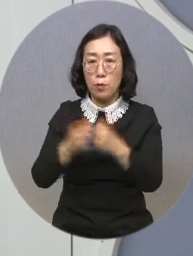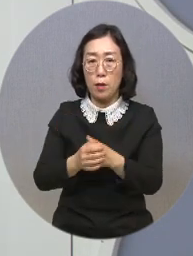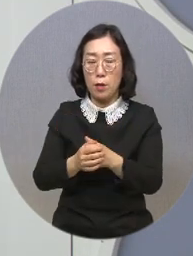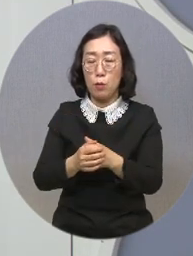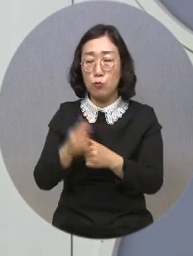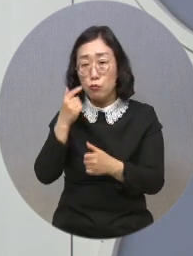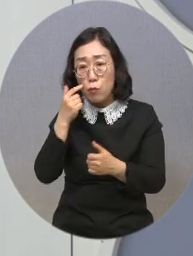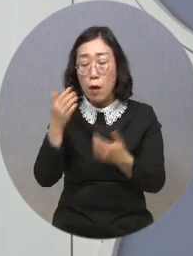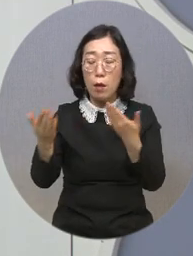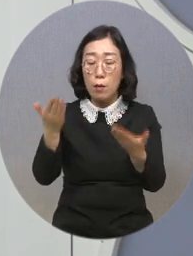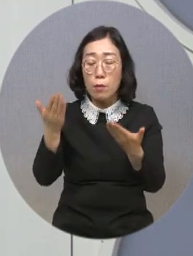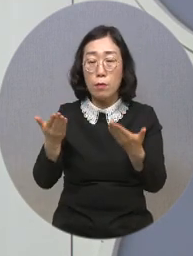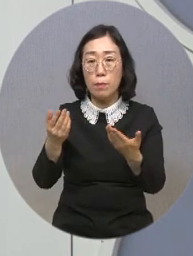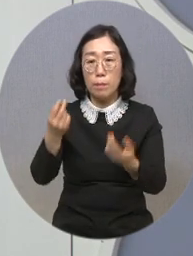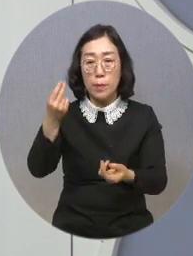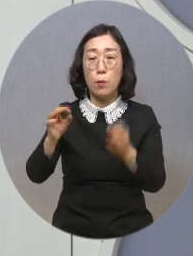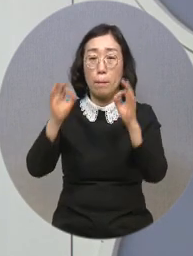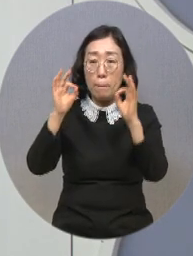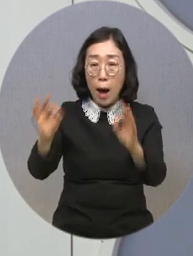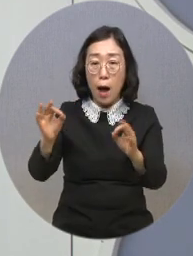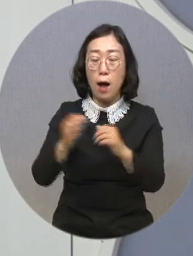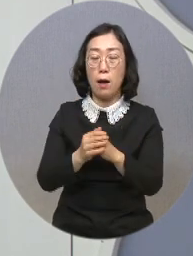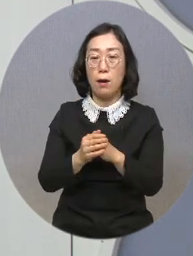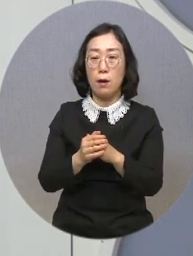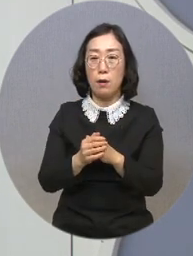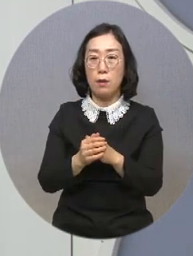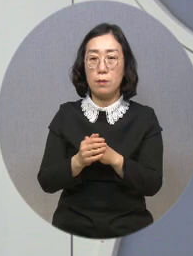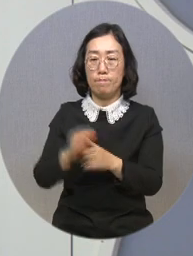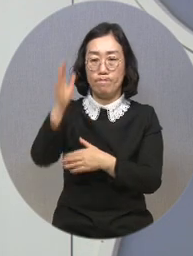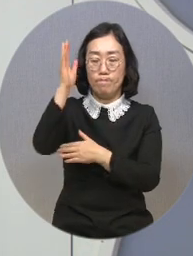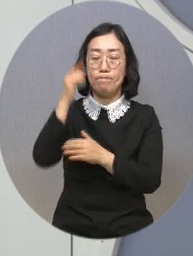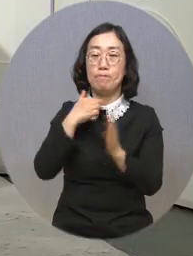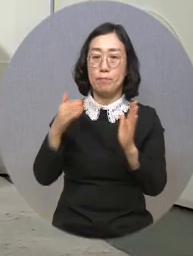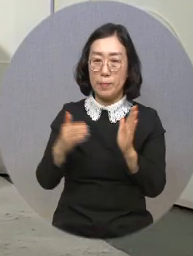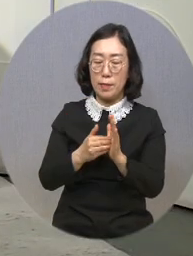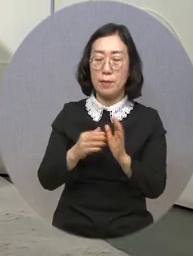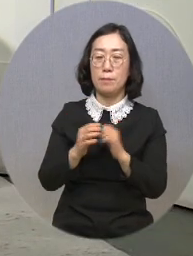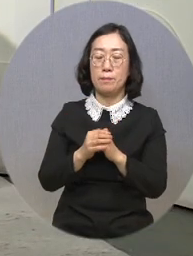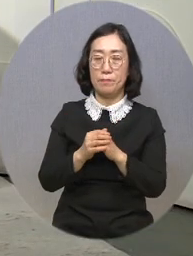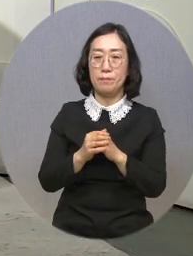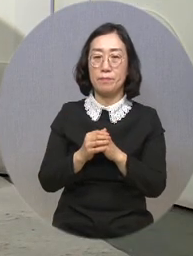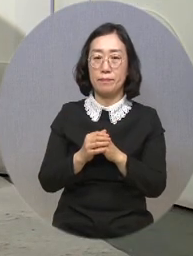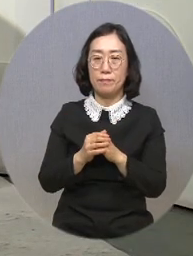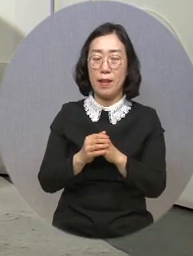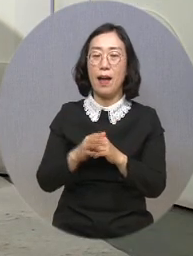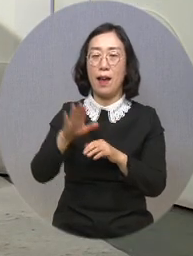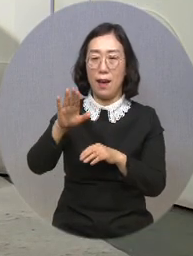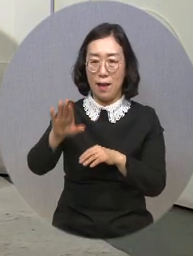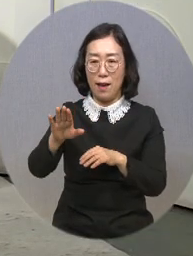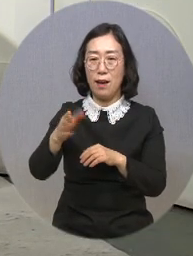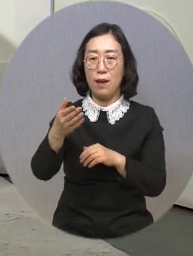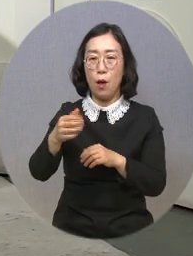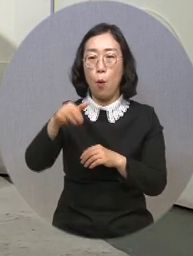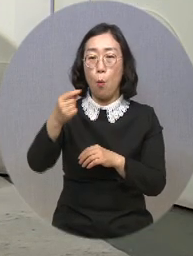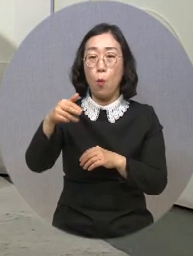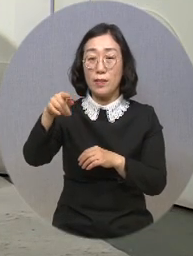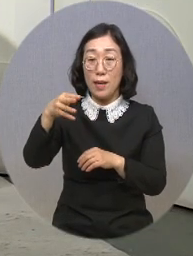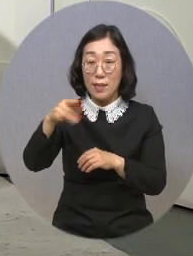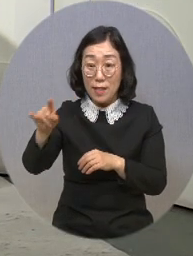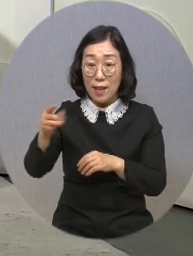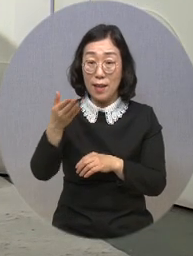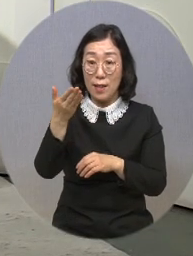누가 배신했는지 똑똑히 알아야 되지 않느냐. 저는 그렇게 주장하고 있습니다. 네, 그러니까 한마디로 오재세